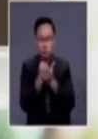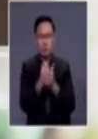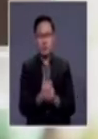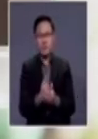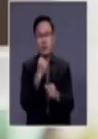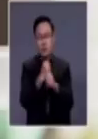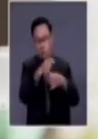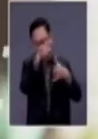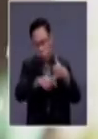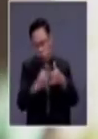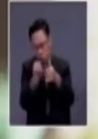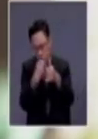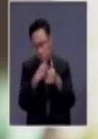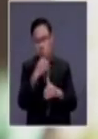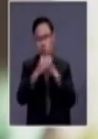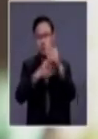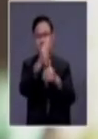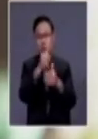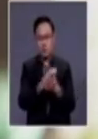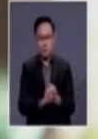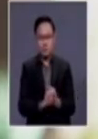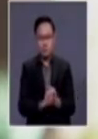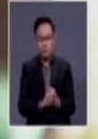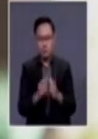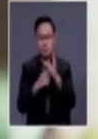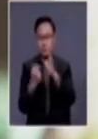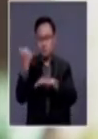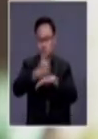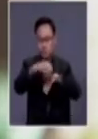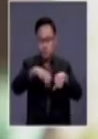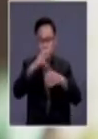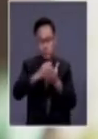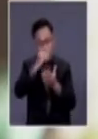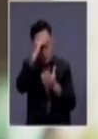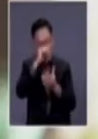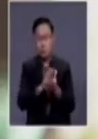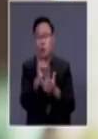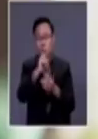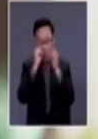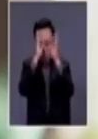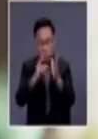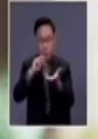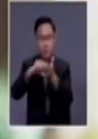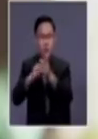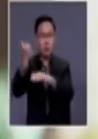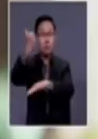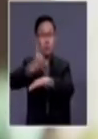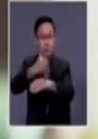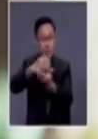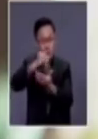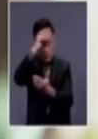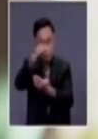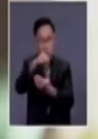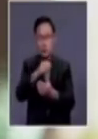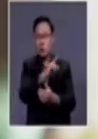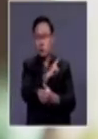ของบุคลากรของคนนะคะเขาเน้นในส่วนของผู้นำถ้าถือว่าถ้าผู้นำเนี่ยมีความสามารถนะคะแล้วก็สามารถ